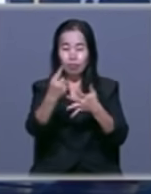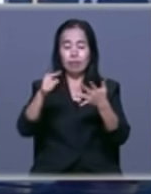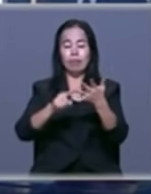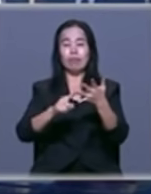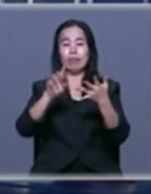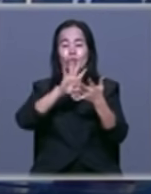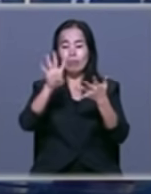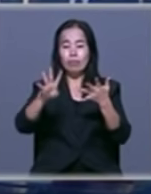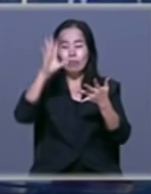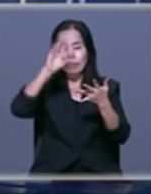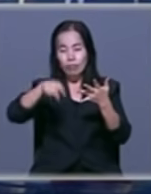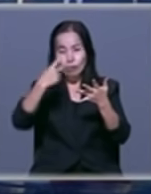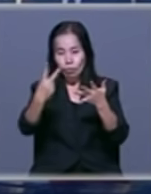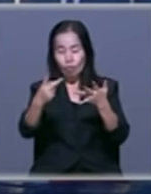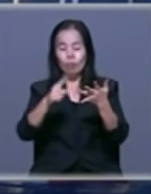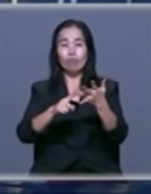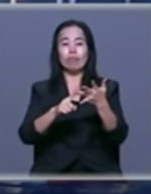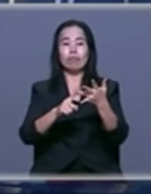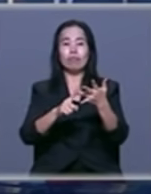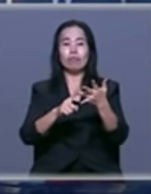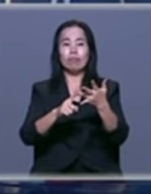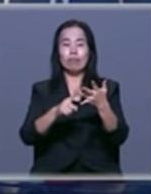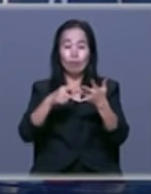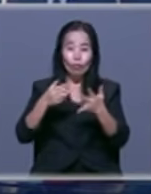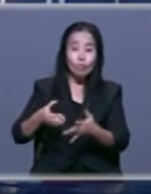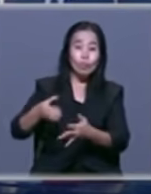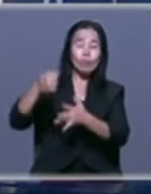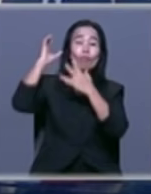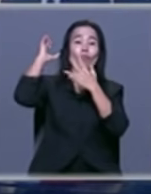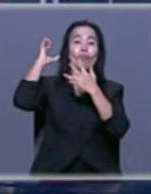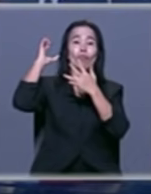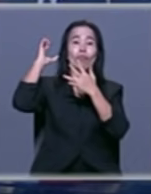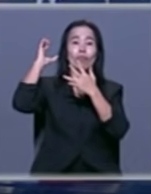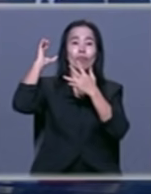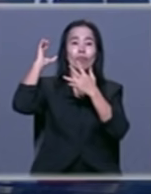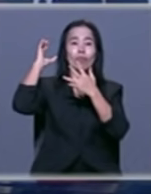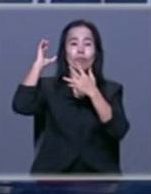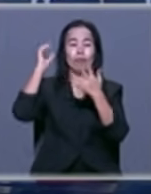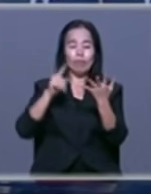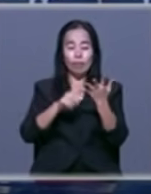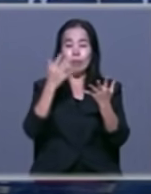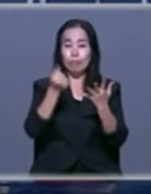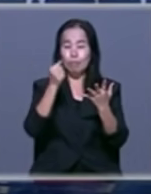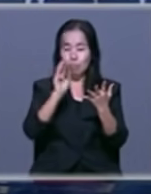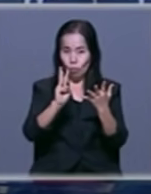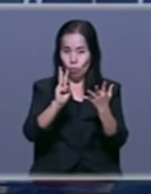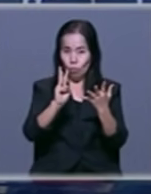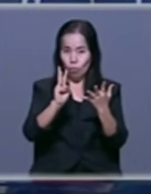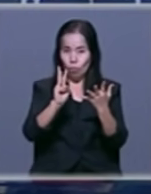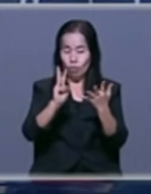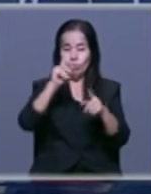4กุมภาโดยพ่วงเอาย้อนหลัง ย้อนหลัง ของทูไนท์วันที่16